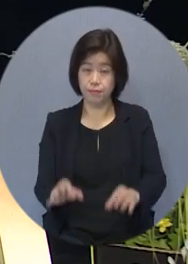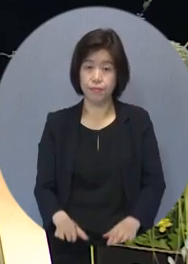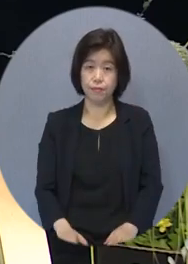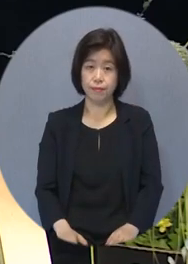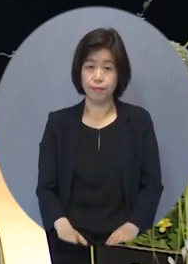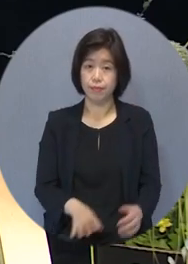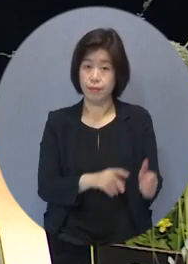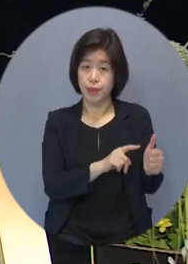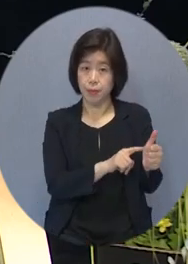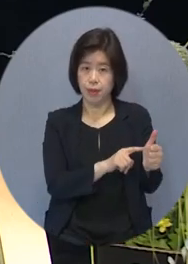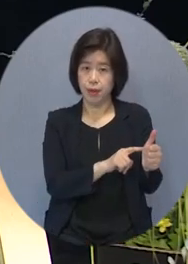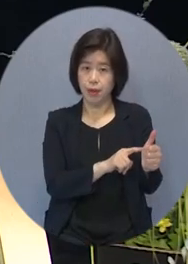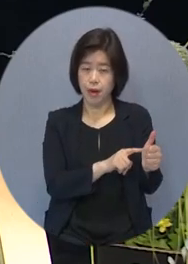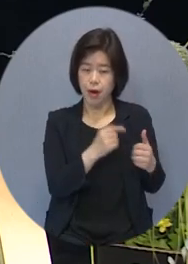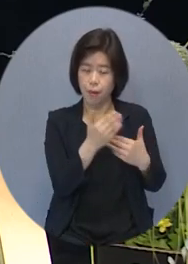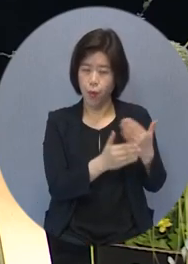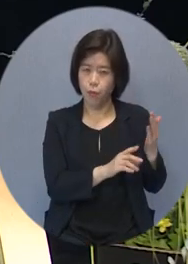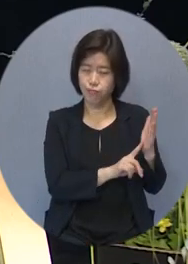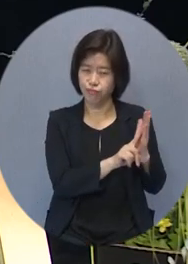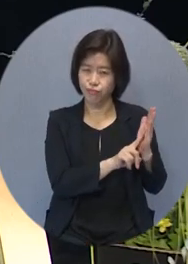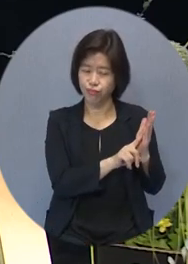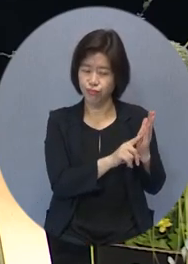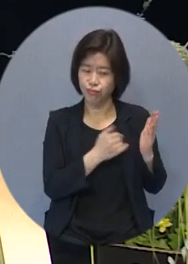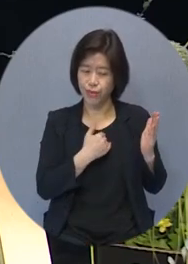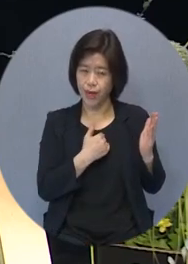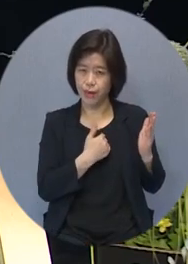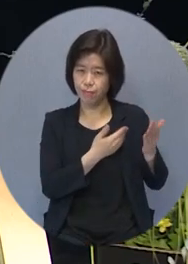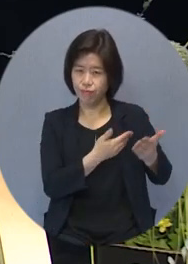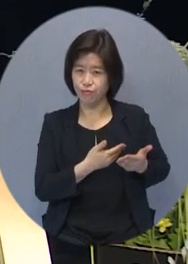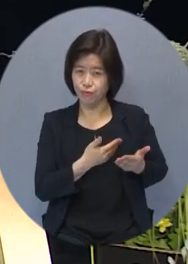그의 체온이 내게로 전해져 오고 있었다.